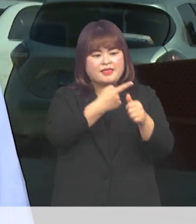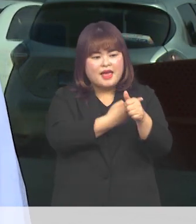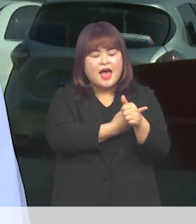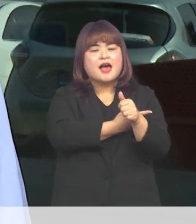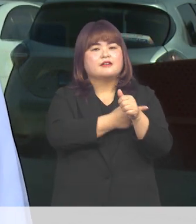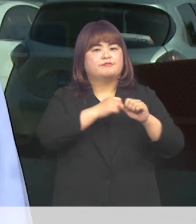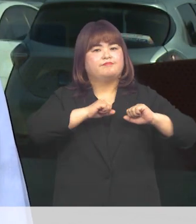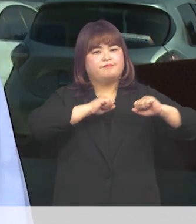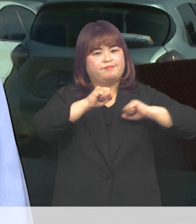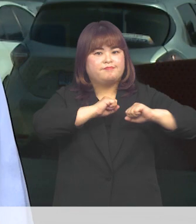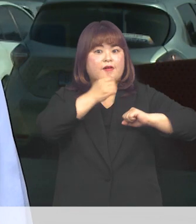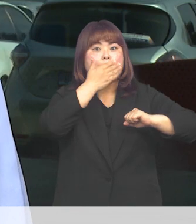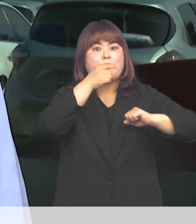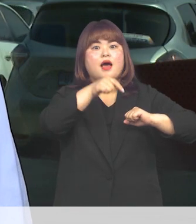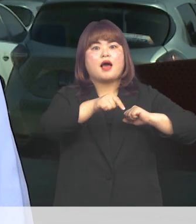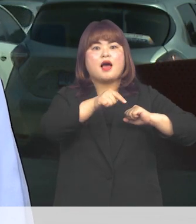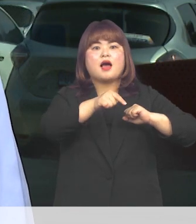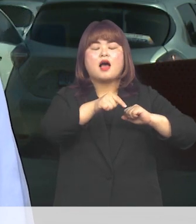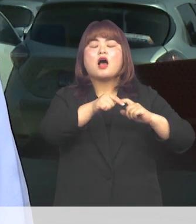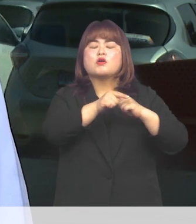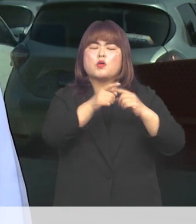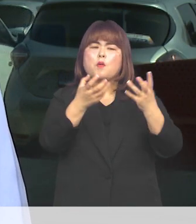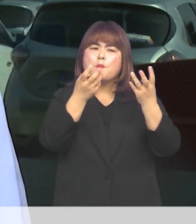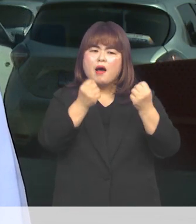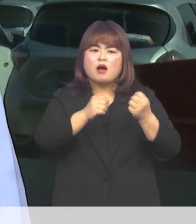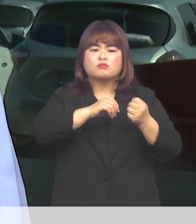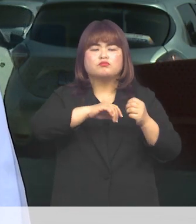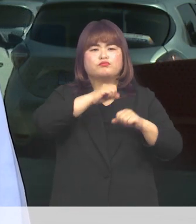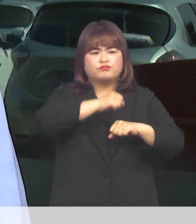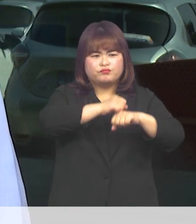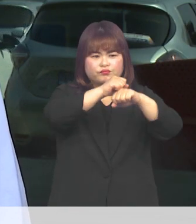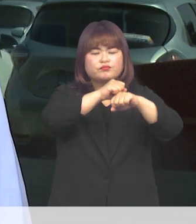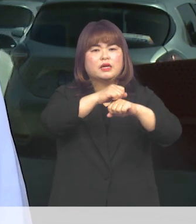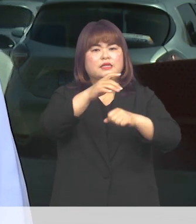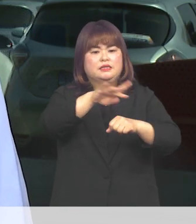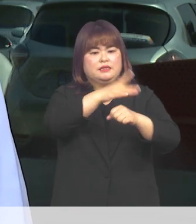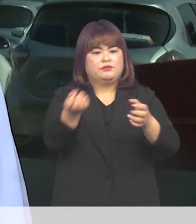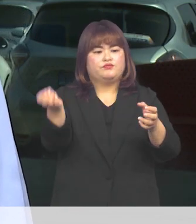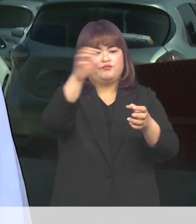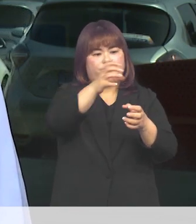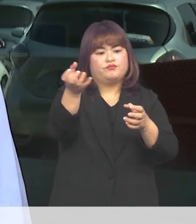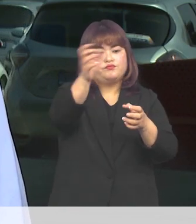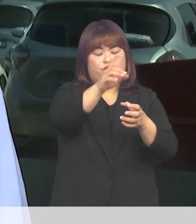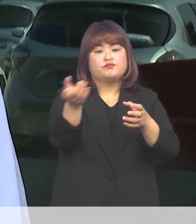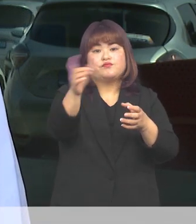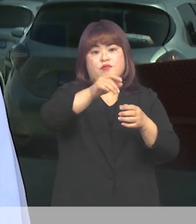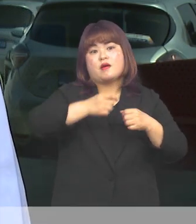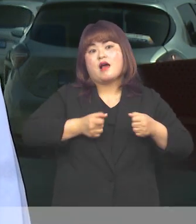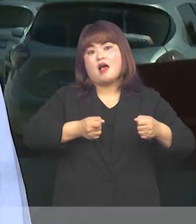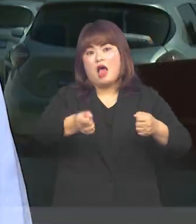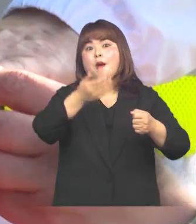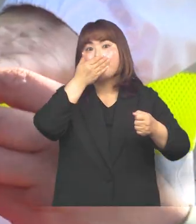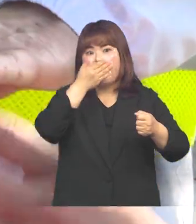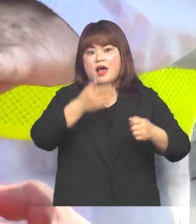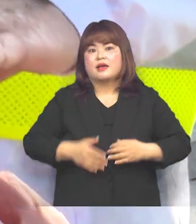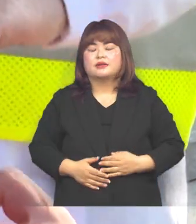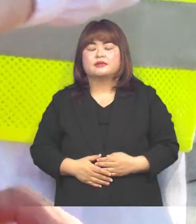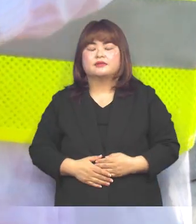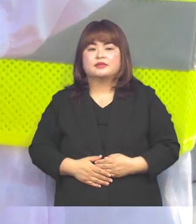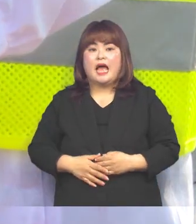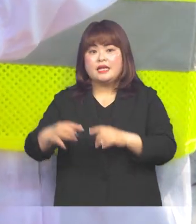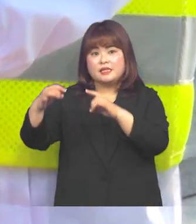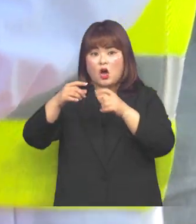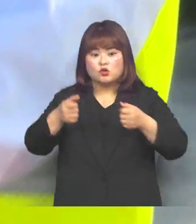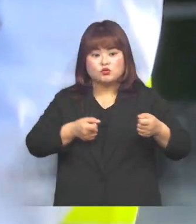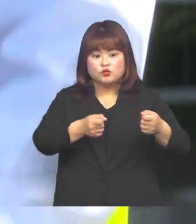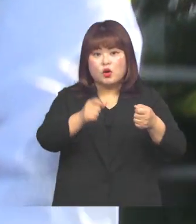움직이기 때문에 더 많은 양의 쓰레기와 짐을 수레에 담을 수가 있고 전기